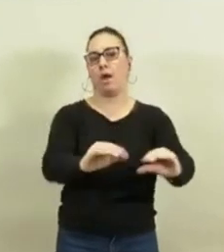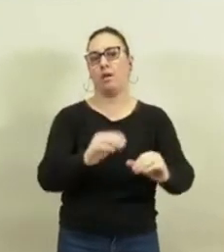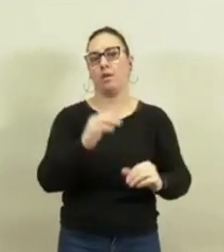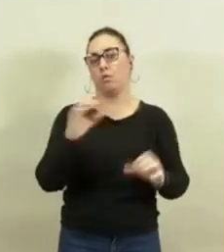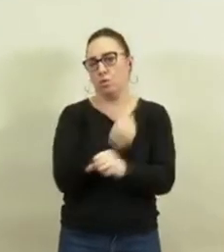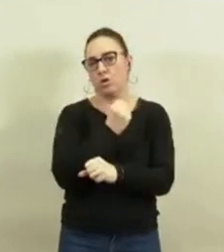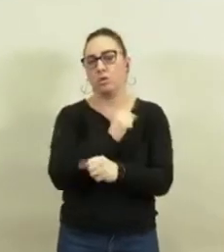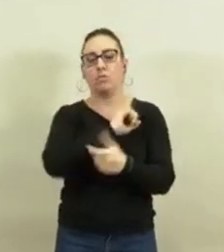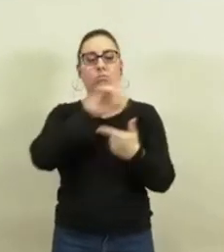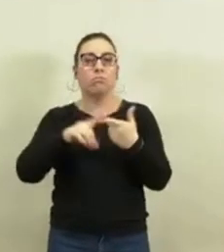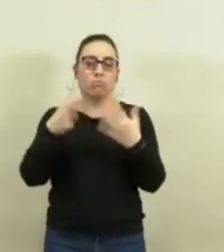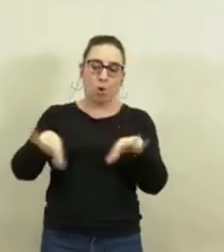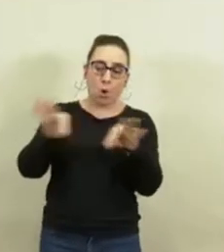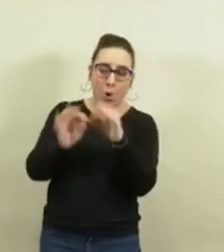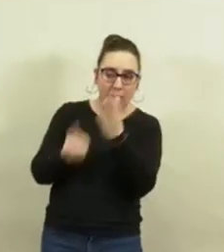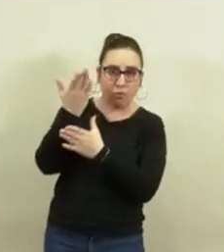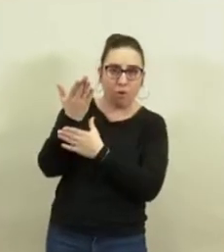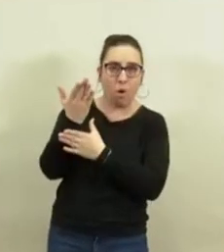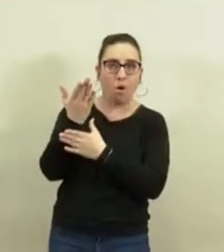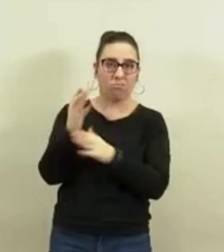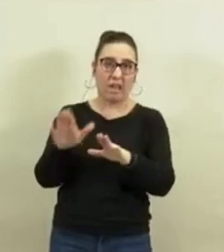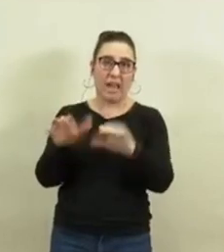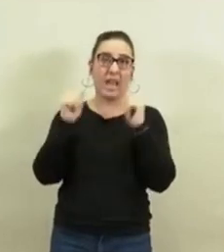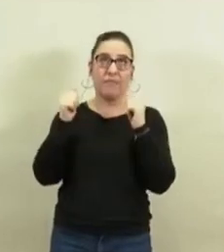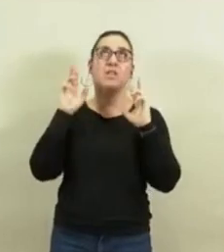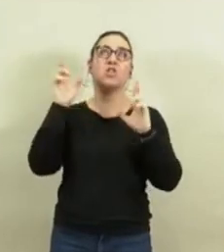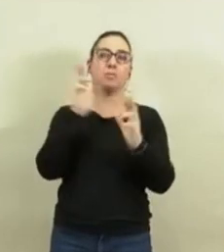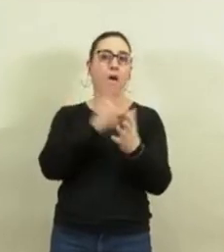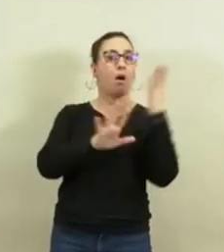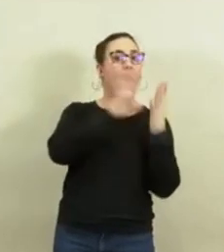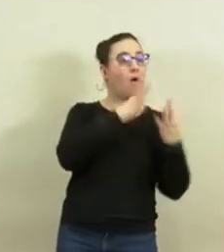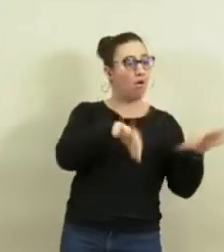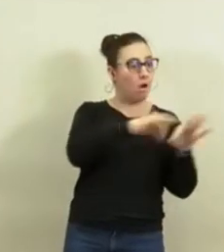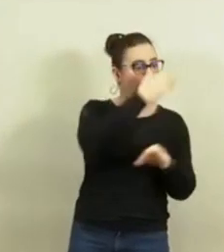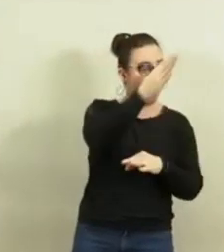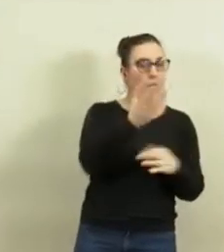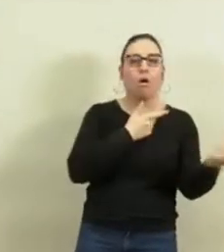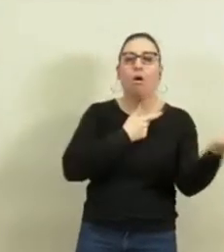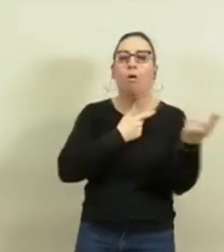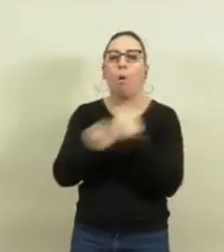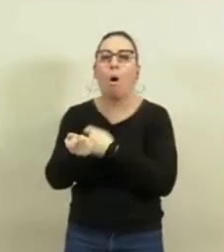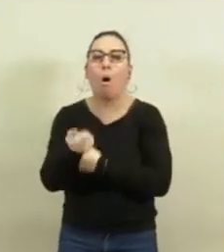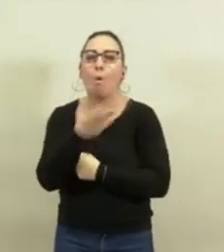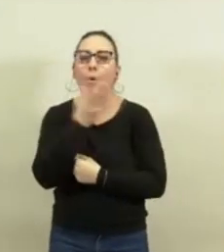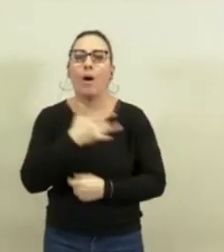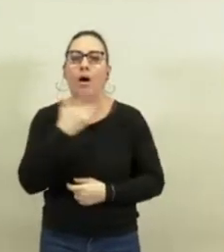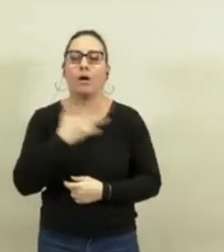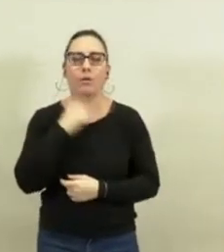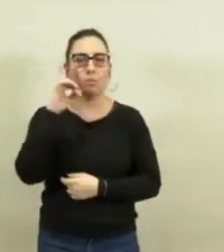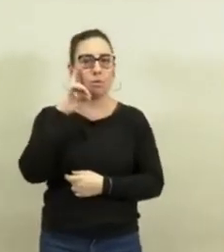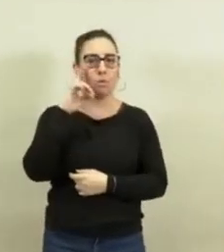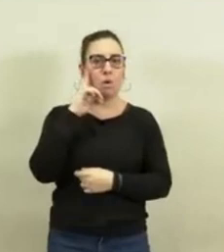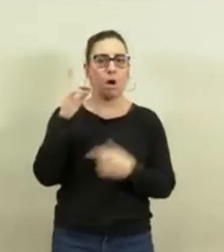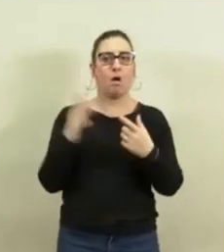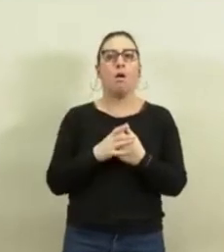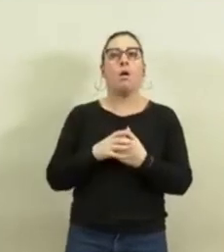que ce nouveau local ne sera pas, comme le précédent, inutilisable du fait, a priori, du refus de